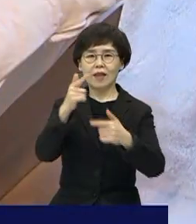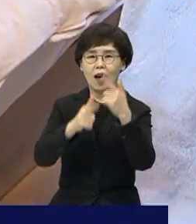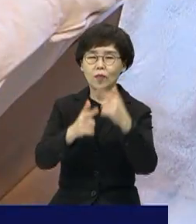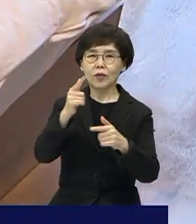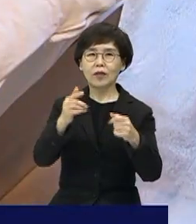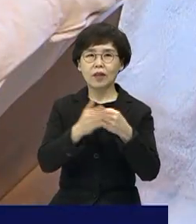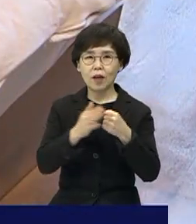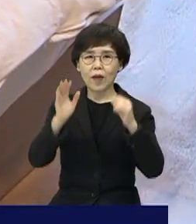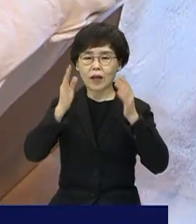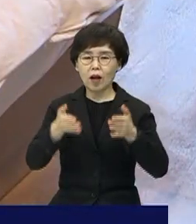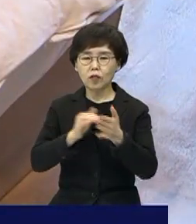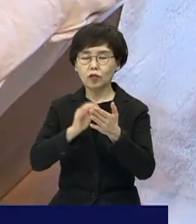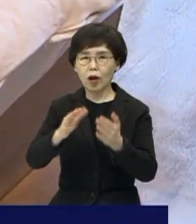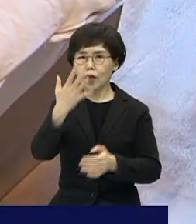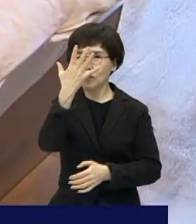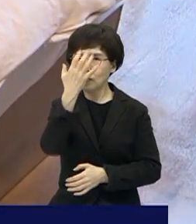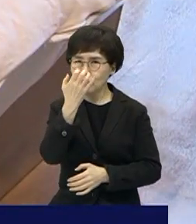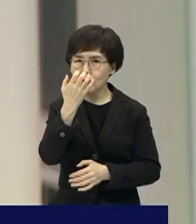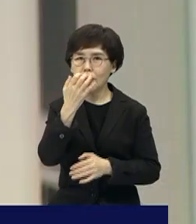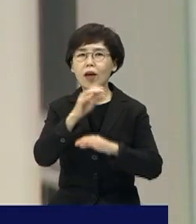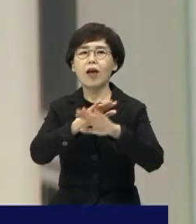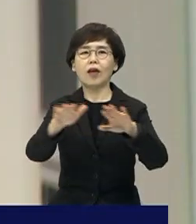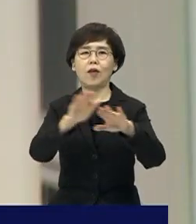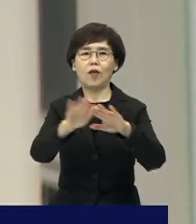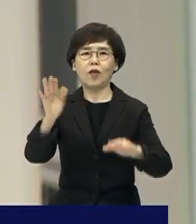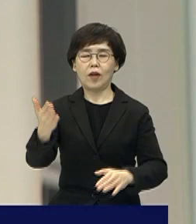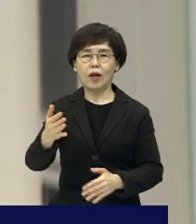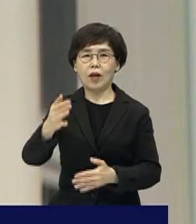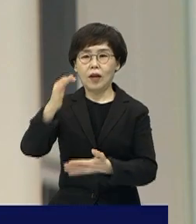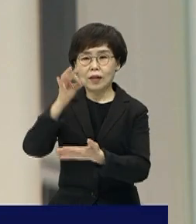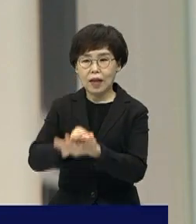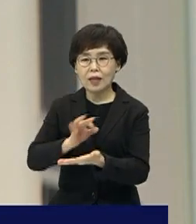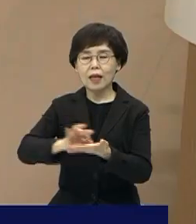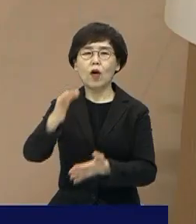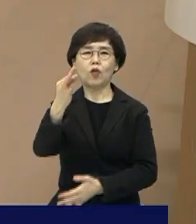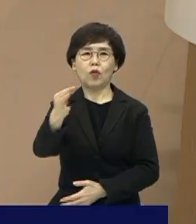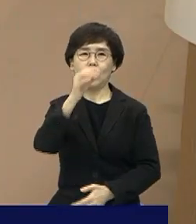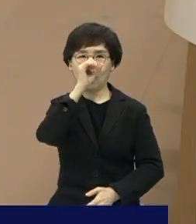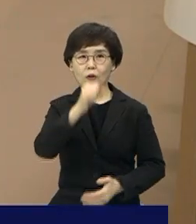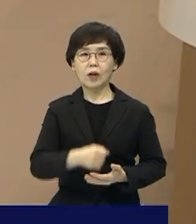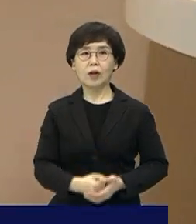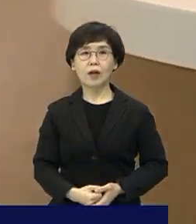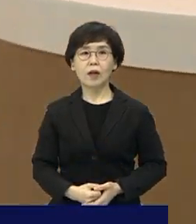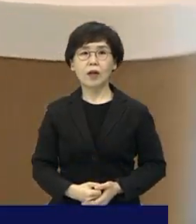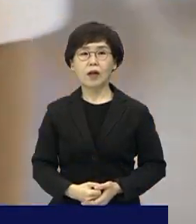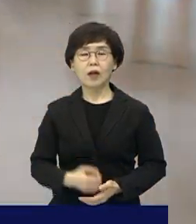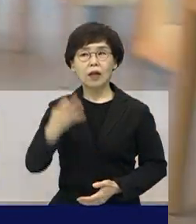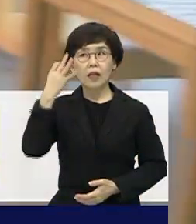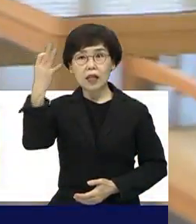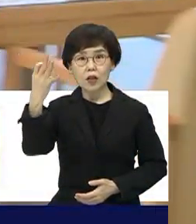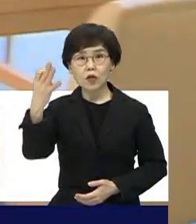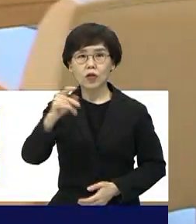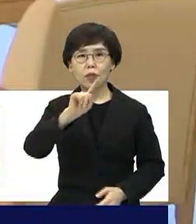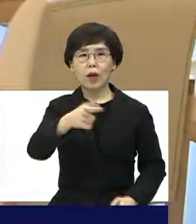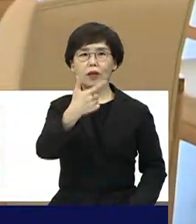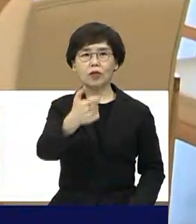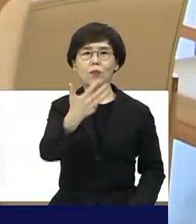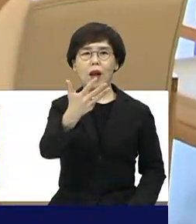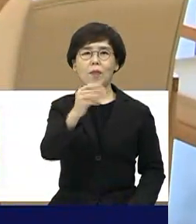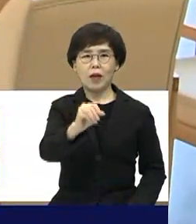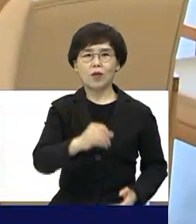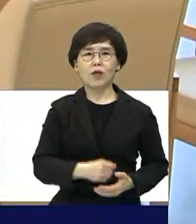효과를 체감하게 된다는 겁니다. 저렴한 요금도 매력적입니다. 2주간 기준 168만